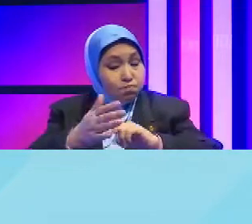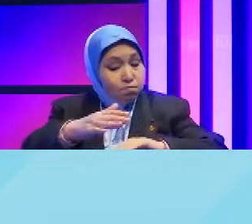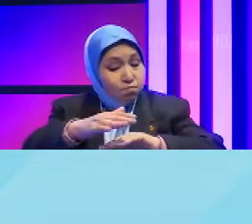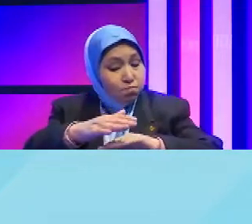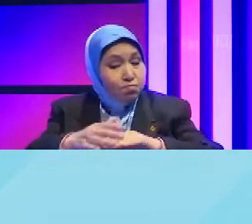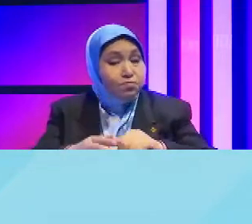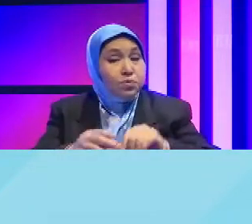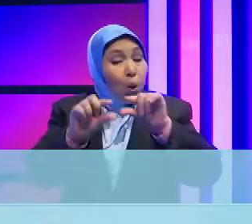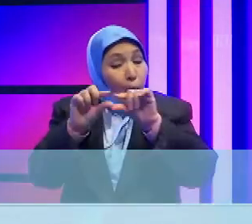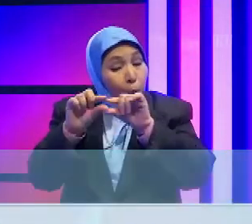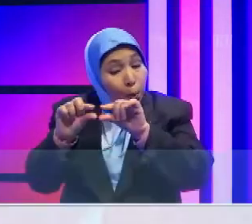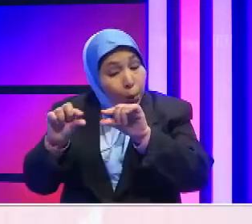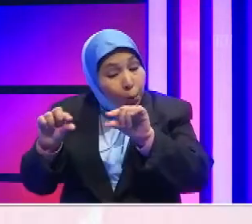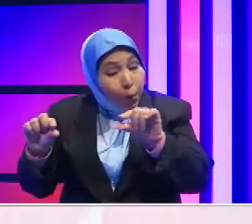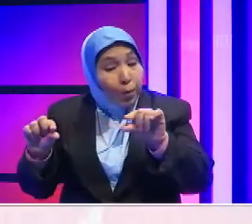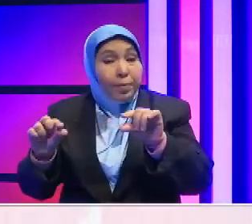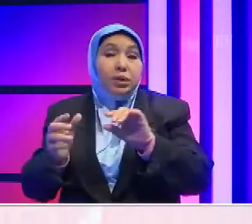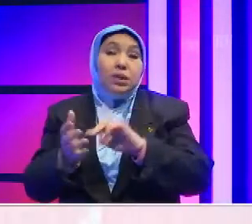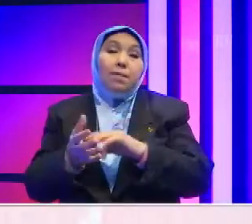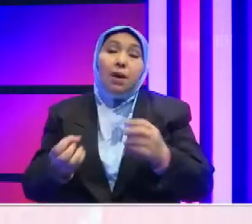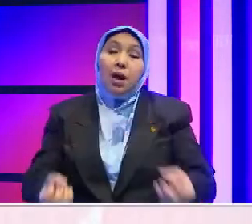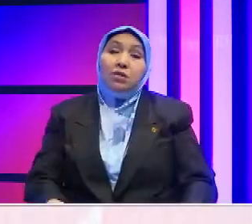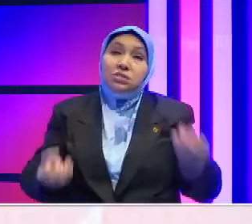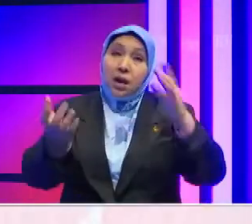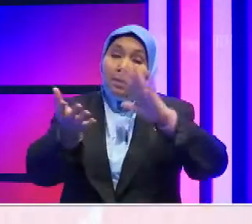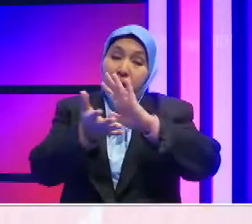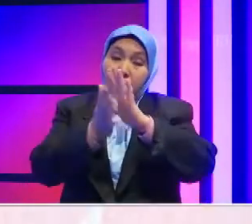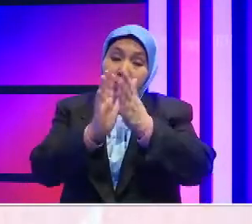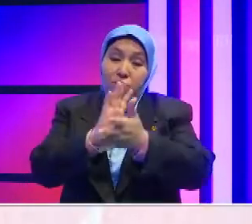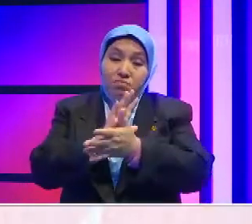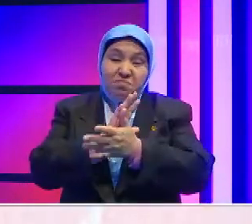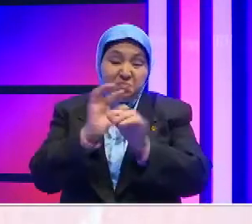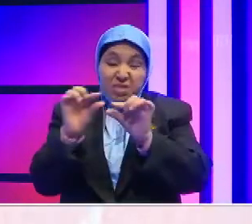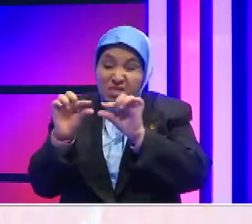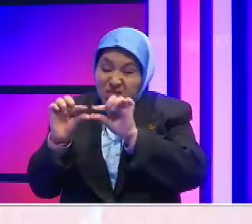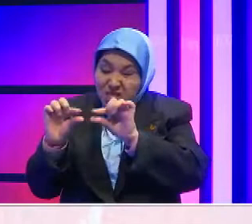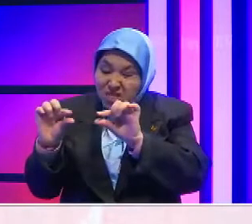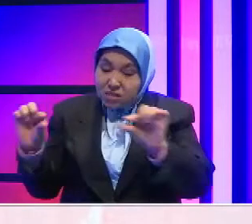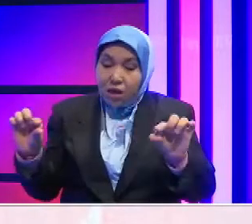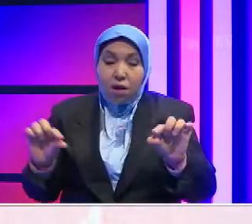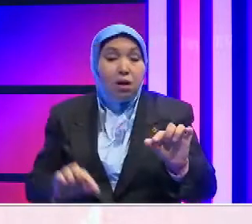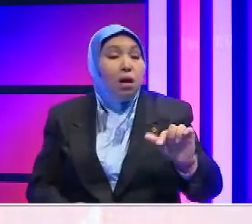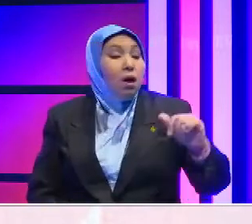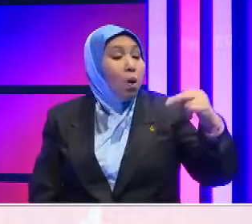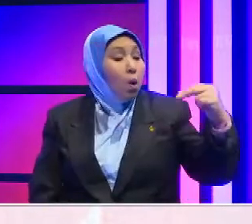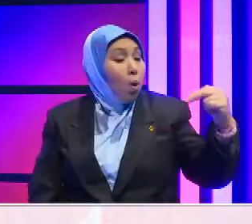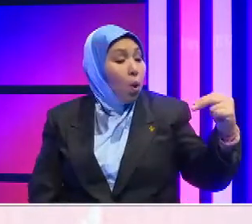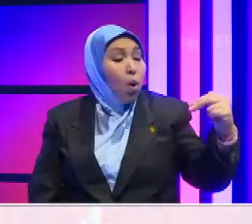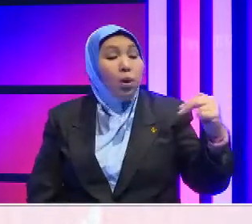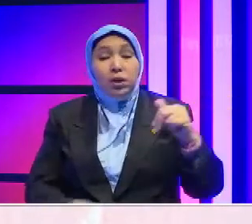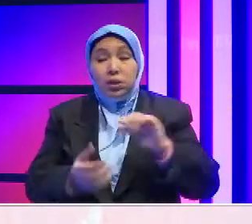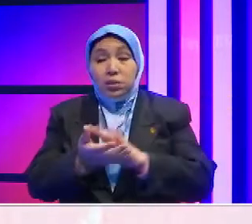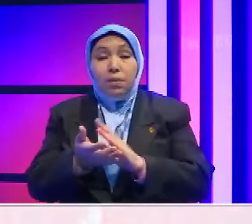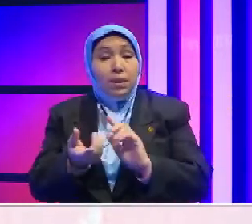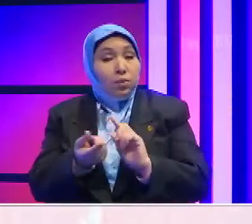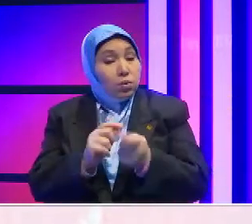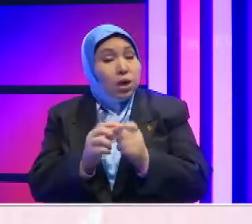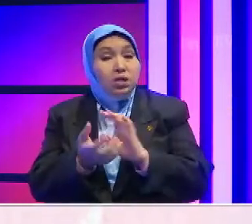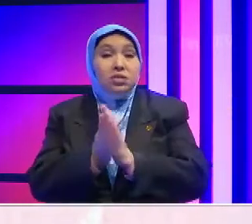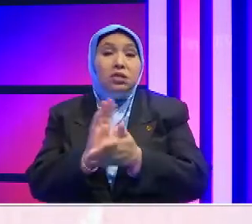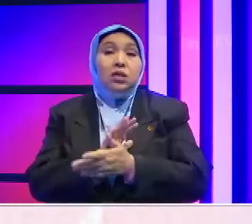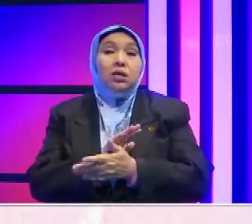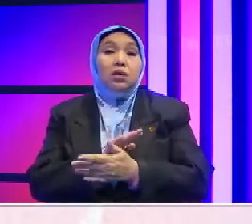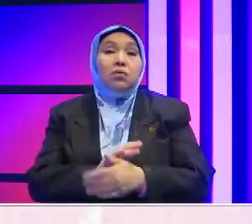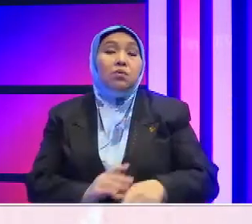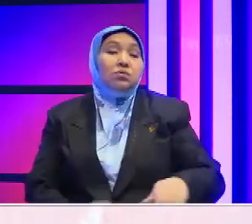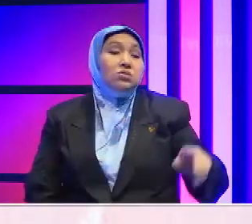kita mengurangkan nipis UFO itu Hani banyak blaque menggunakan nipis pada file berbaris bawah dia akan menukarkan menjadi huruf